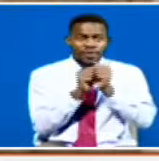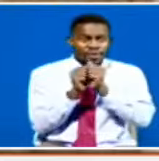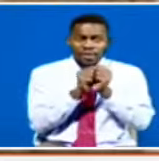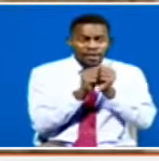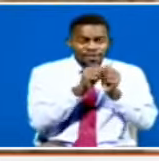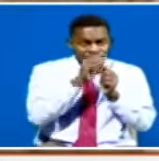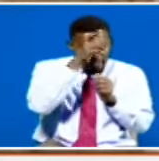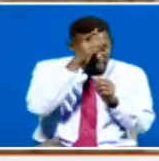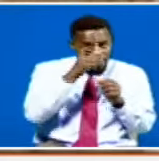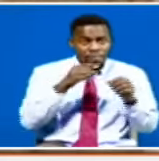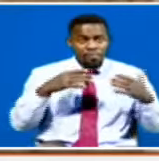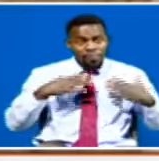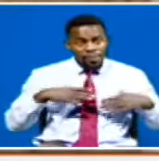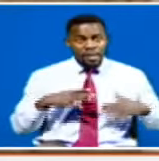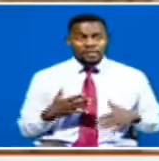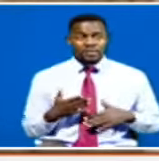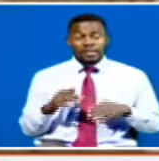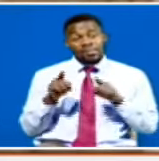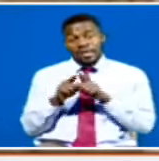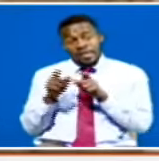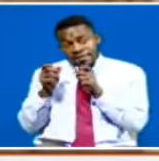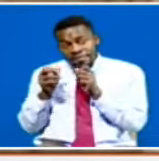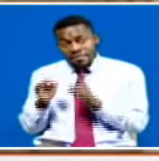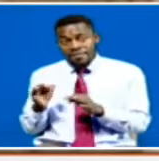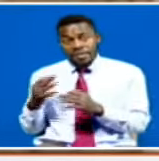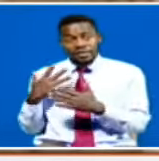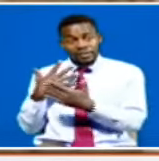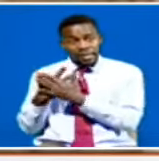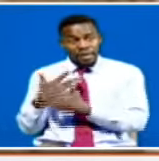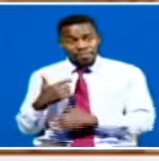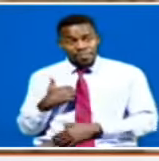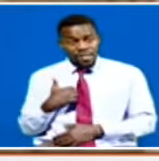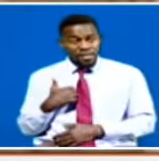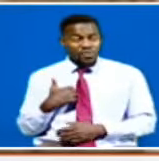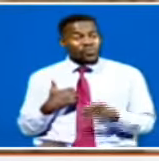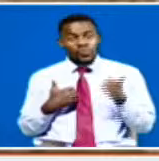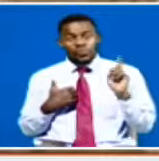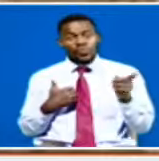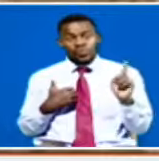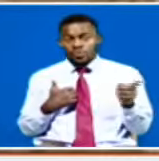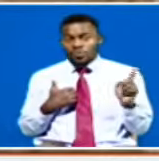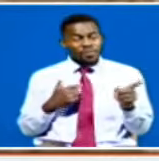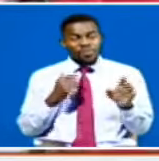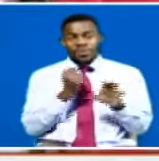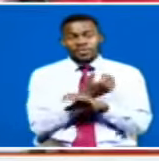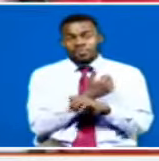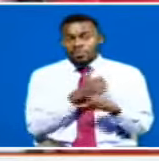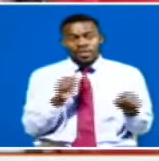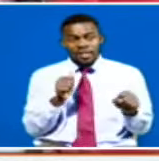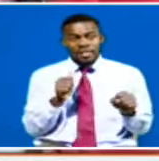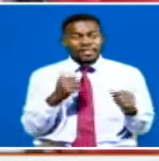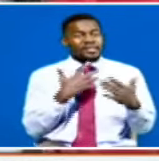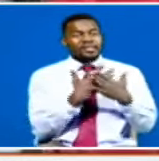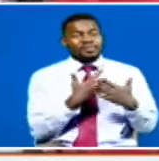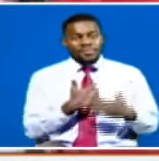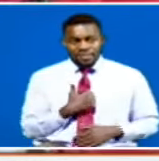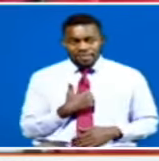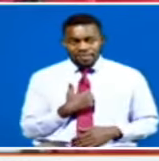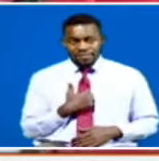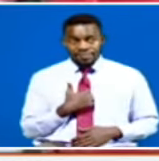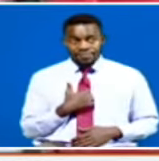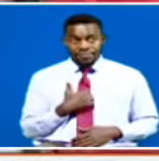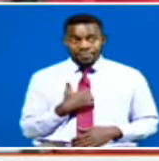nifungwe na nifunguliwe, nitamaliza familia yetu na hakuna mahali popote pale nitapelekwa. Mtoto akafanyiwa